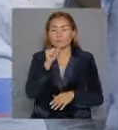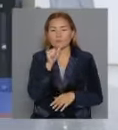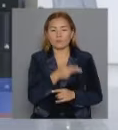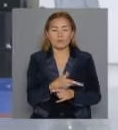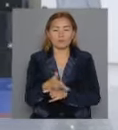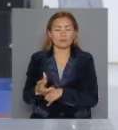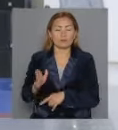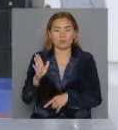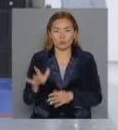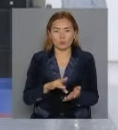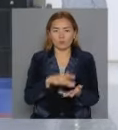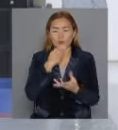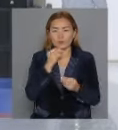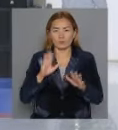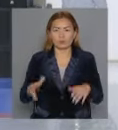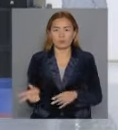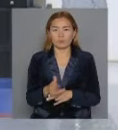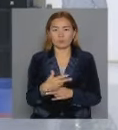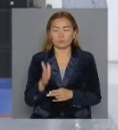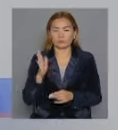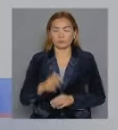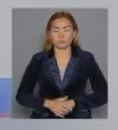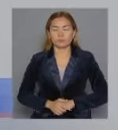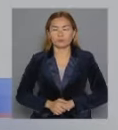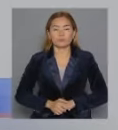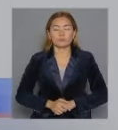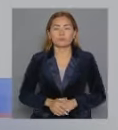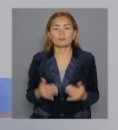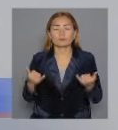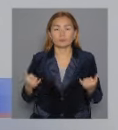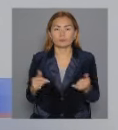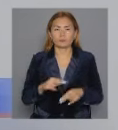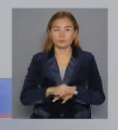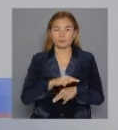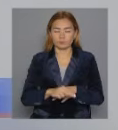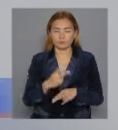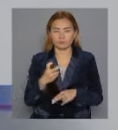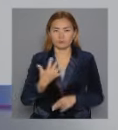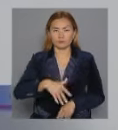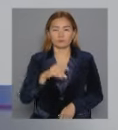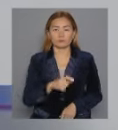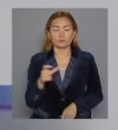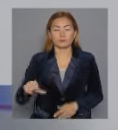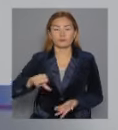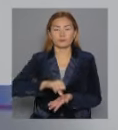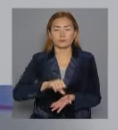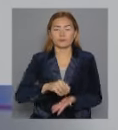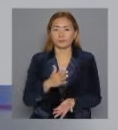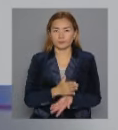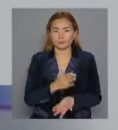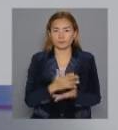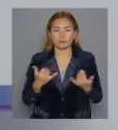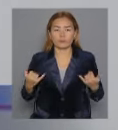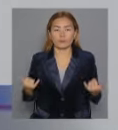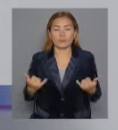Атырау тыныс атты қаланың көрікті жерлеріне бейнешолу жасайды. Қазіргі таңда бұл шеберлік сағатқа 250-ден астам қатысушы өтінім берді.